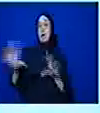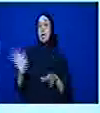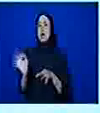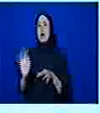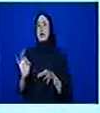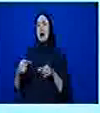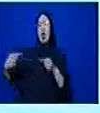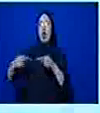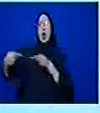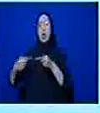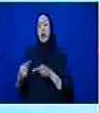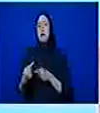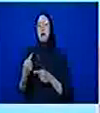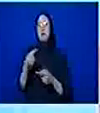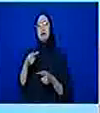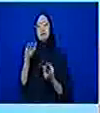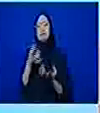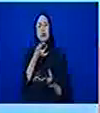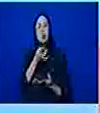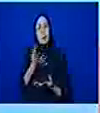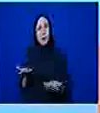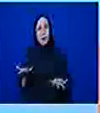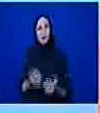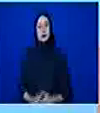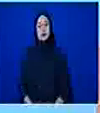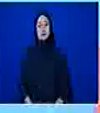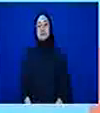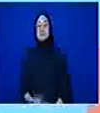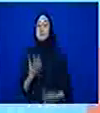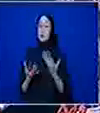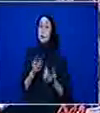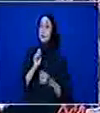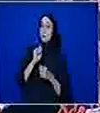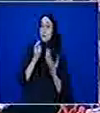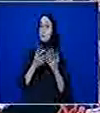untuk apa kita ribut lagi, Pak? Benar, Pak? Silakan Pak, ada tanggapan lain? Ada tanggapan?